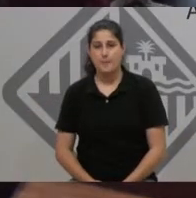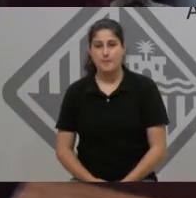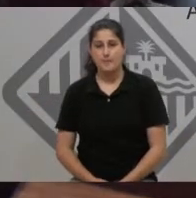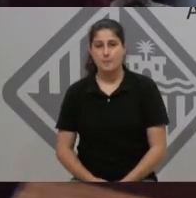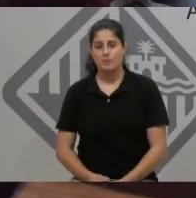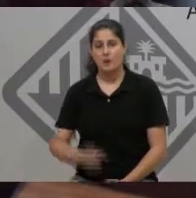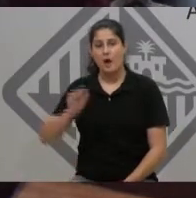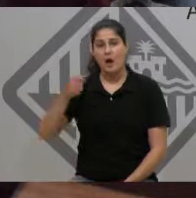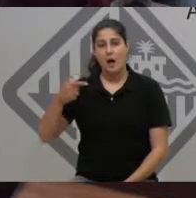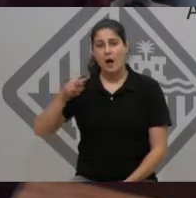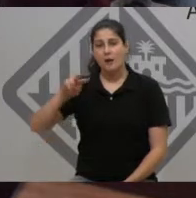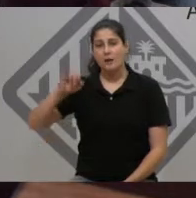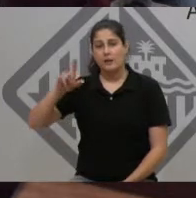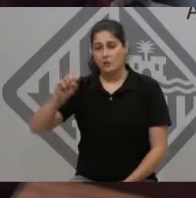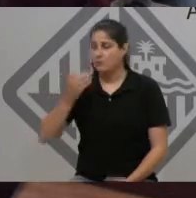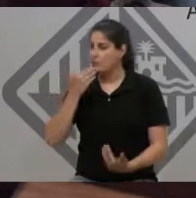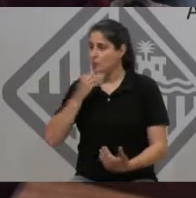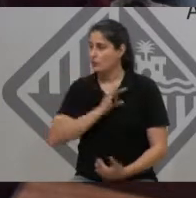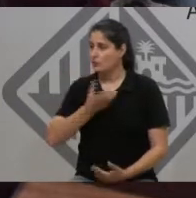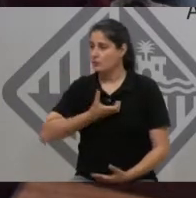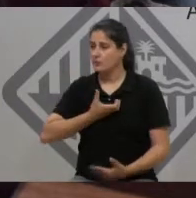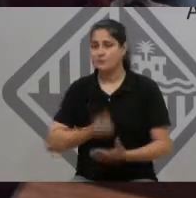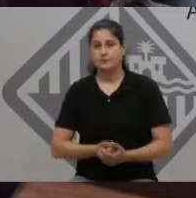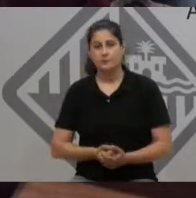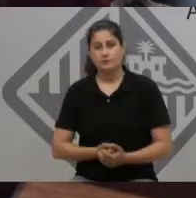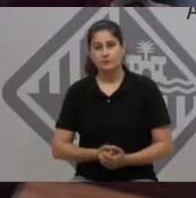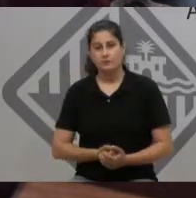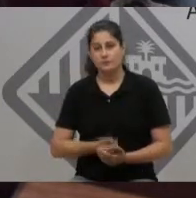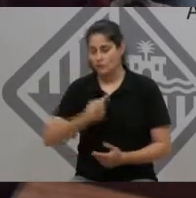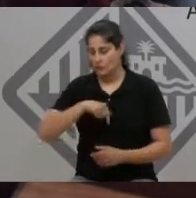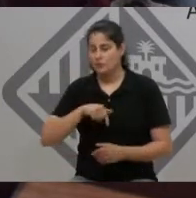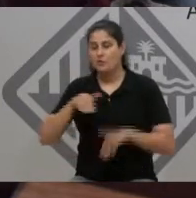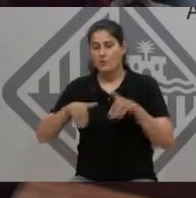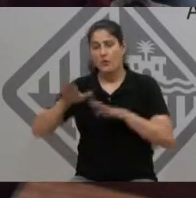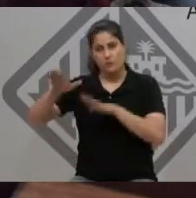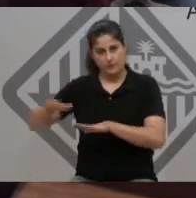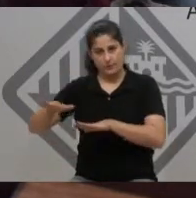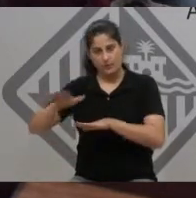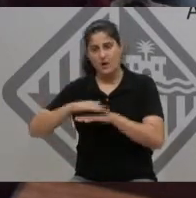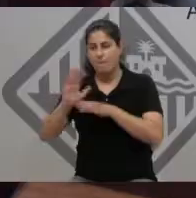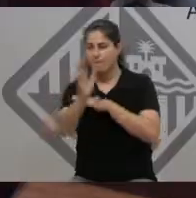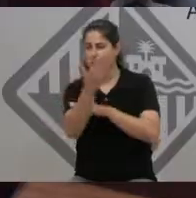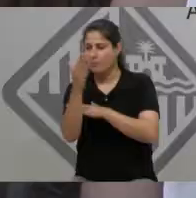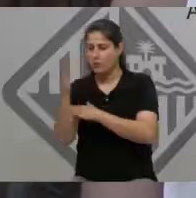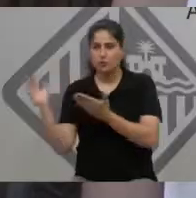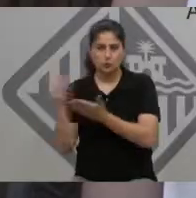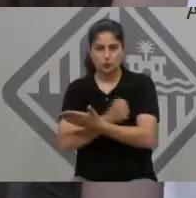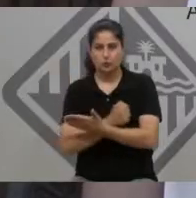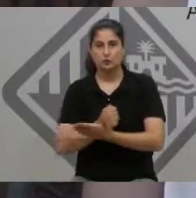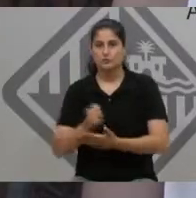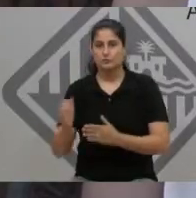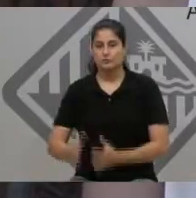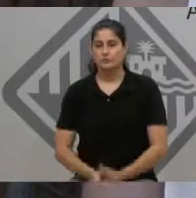Senyor Guiló. Sí, moltes gràcies, senyor Batlle. Nosaltres també votarem a favor de totes les propostes que s'han presentat.